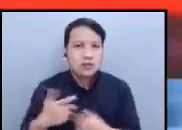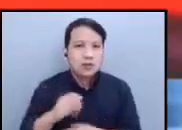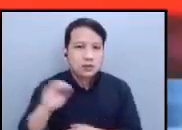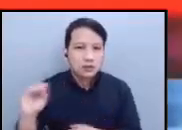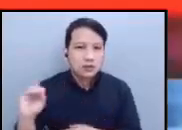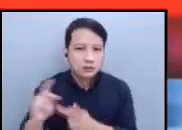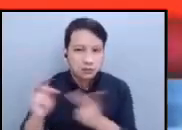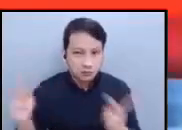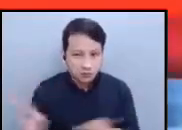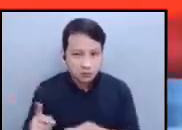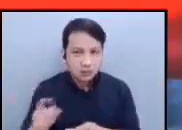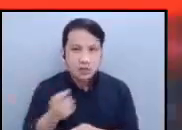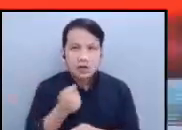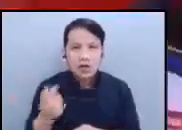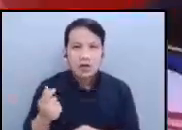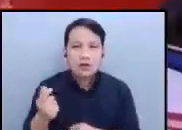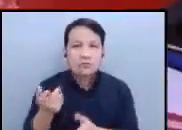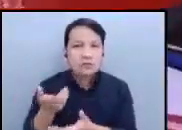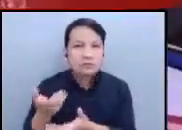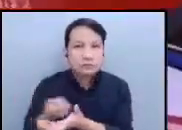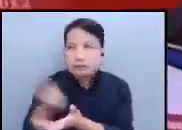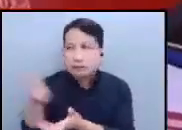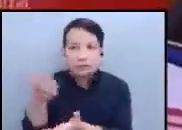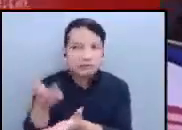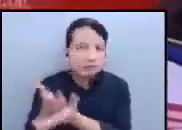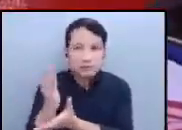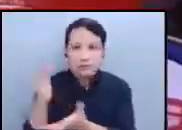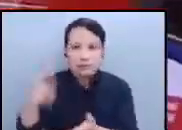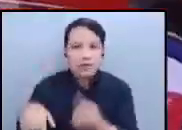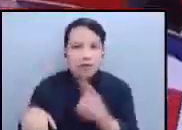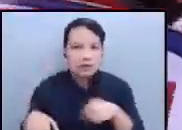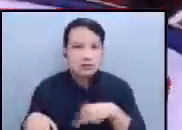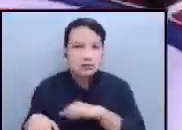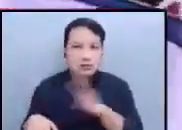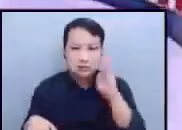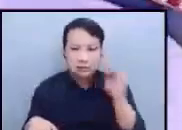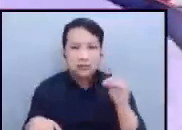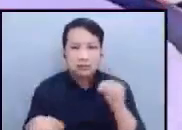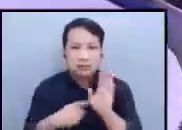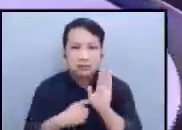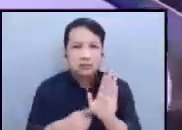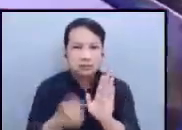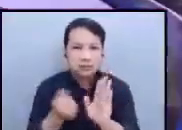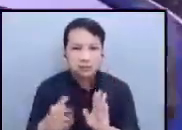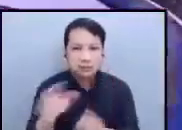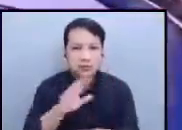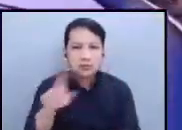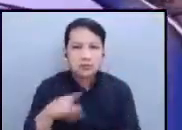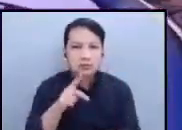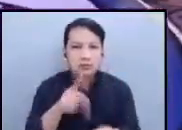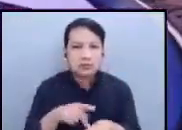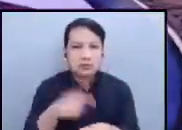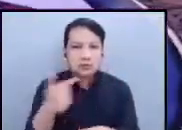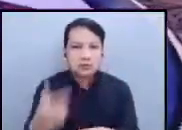pero inaalisan po sila ng karapatan. Bernard Haudian, para sa Morning Show ng Bayan, Rise and Shine, Pilipinas.